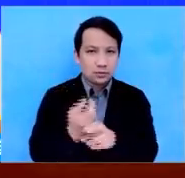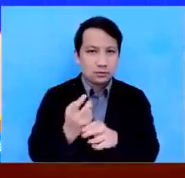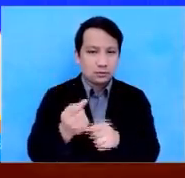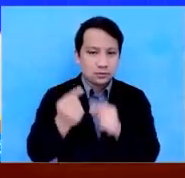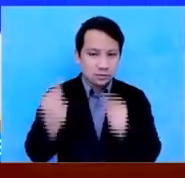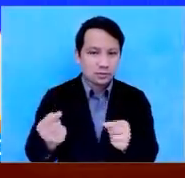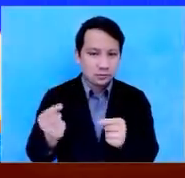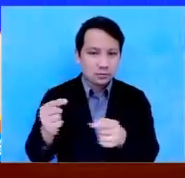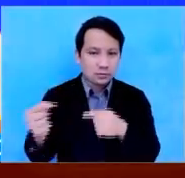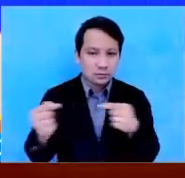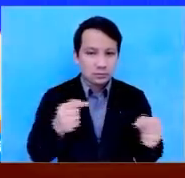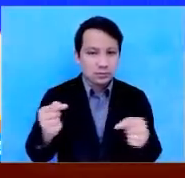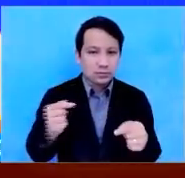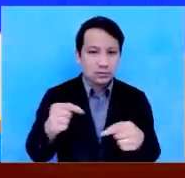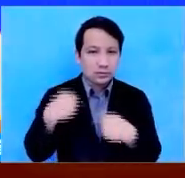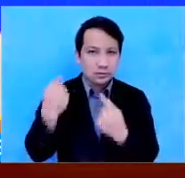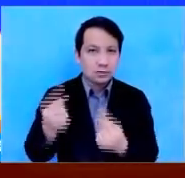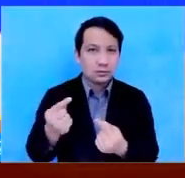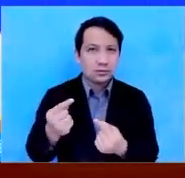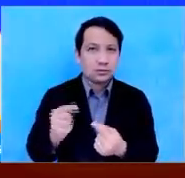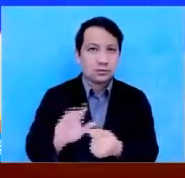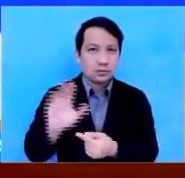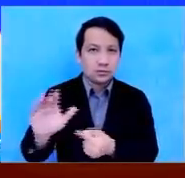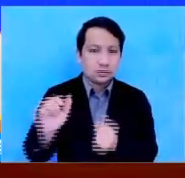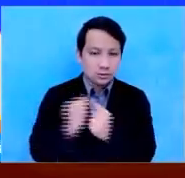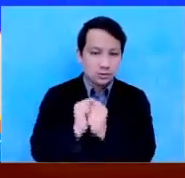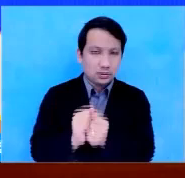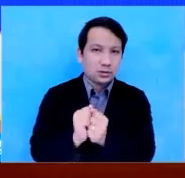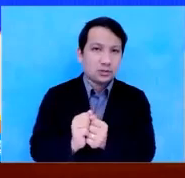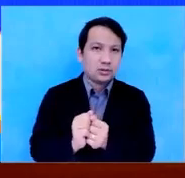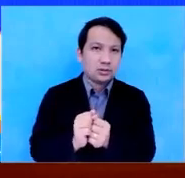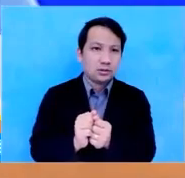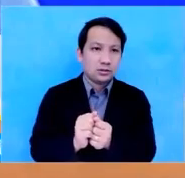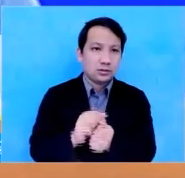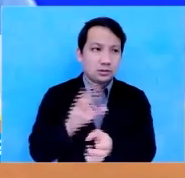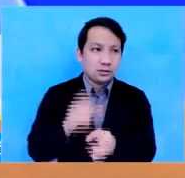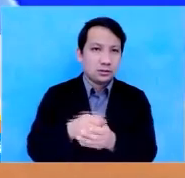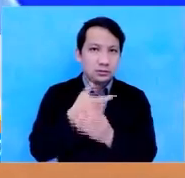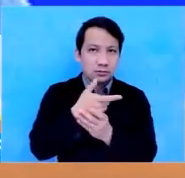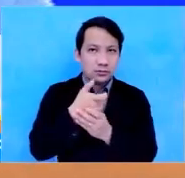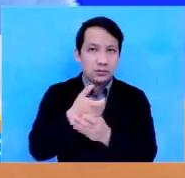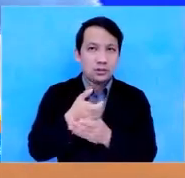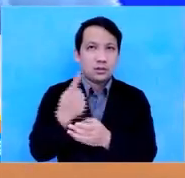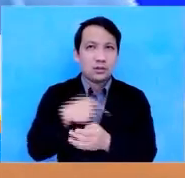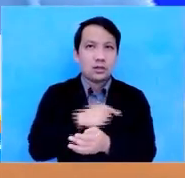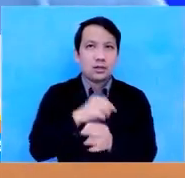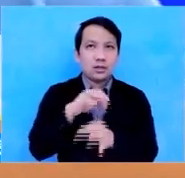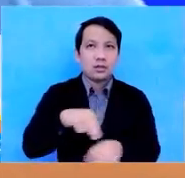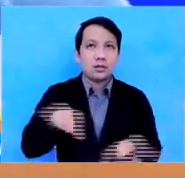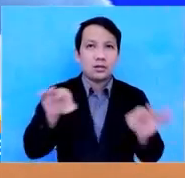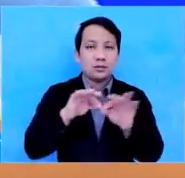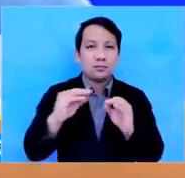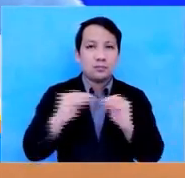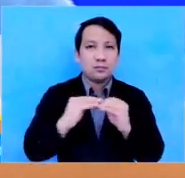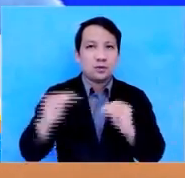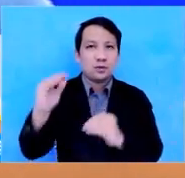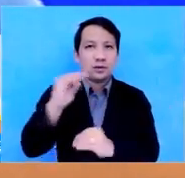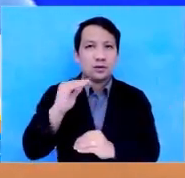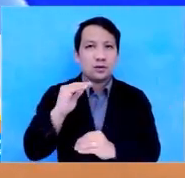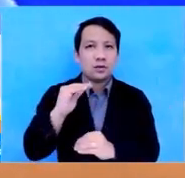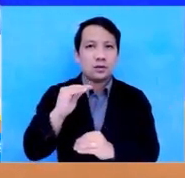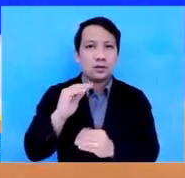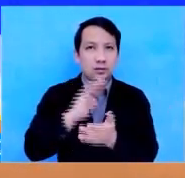gera na ultimo ang kakampi mo ang babarel sa likod mo. Kinakailangan linisin